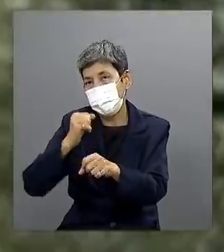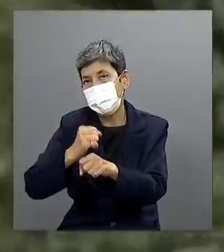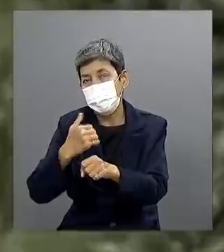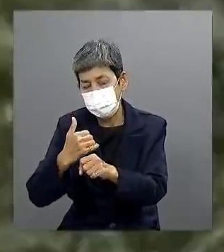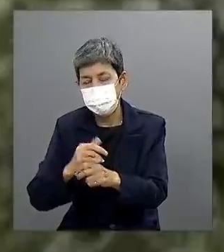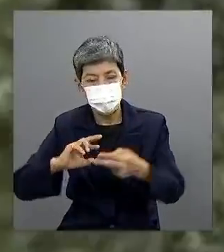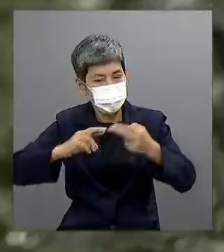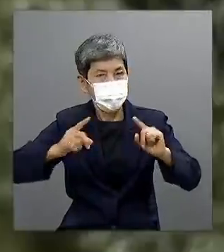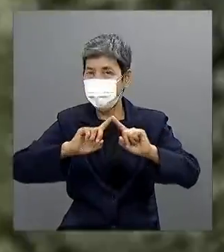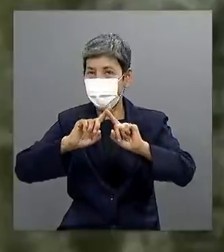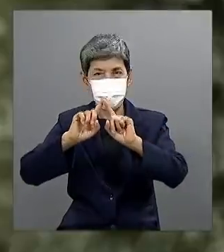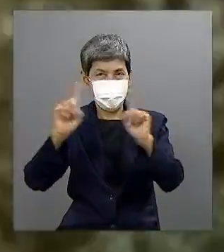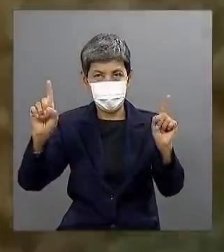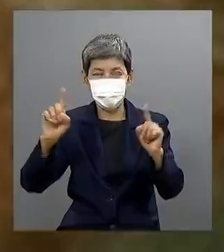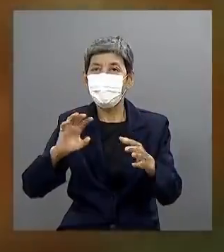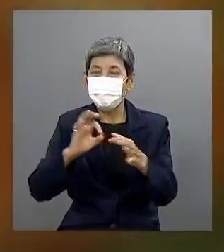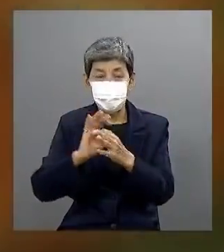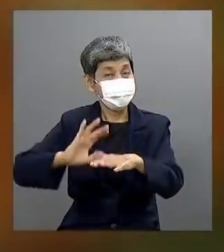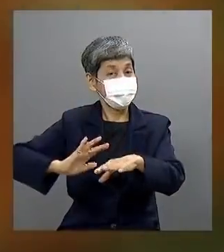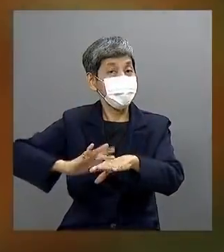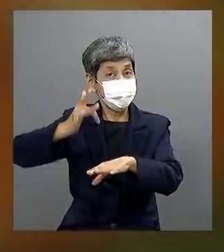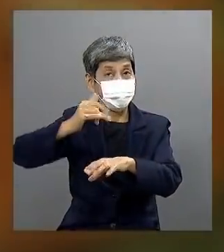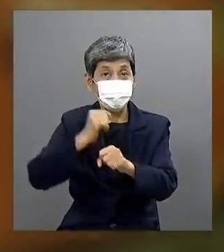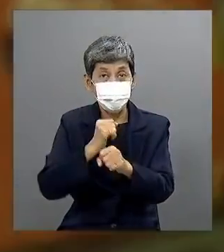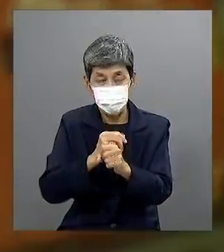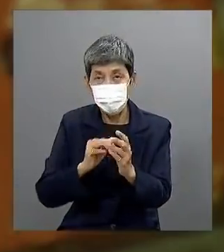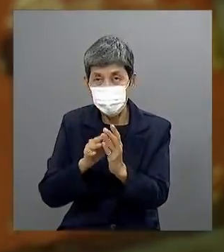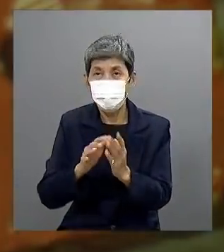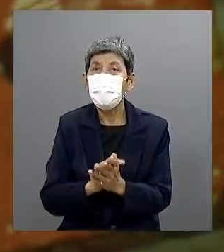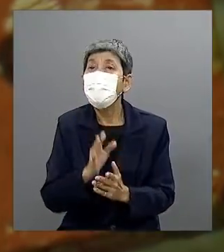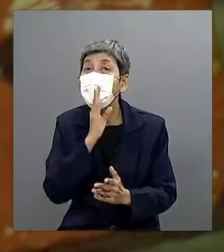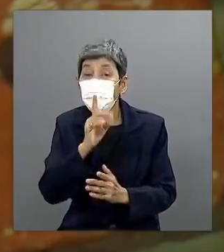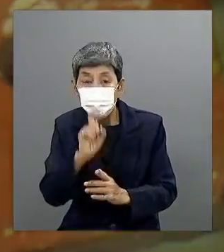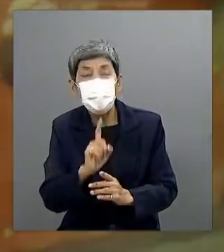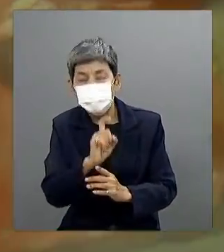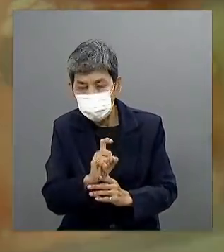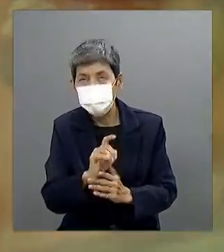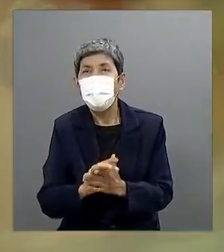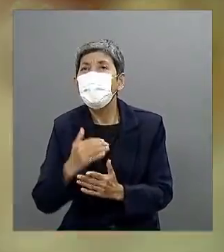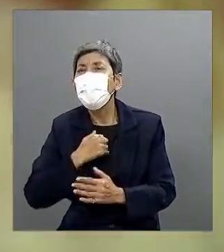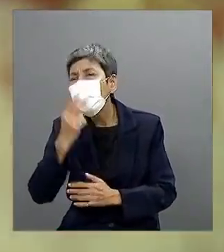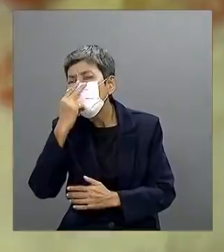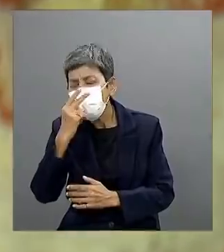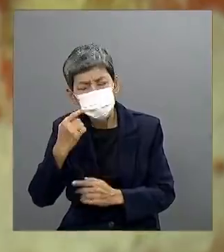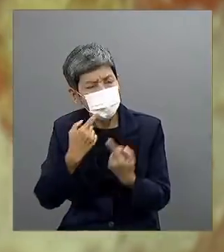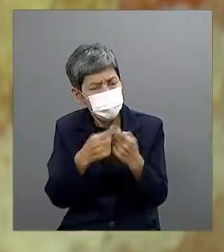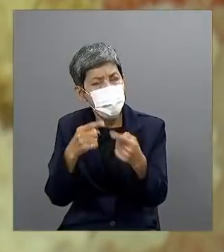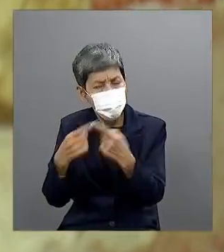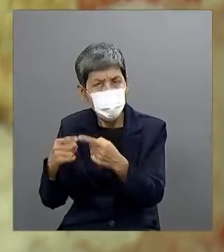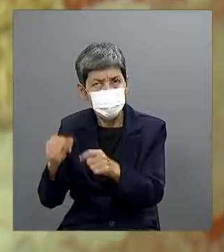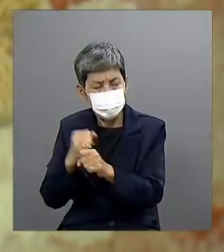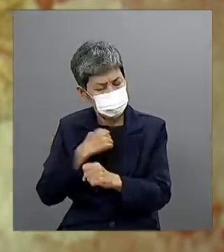ามันได้รับอิทธิพลจากธรรมชาติถ้ามันรอดมันก็จะรอดทั้งหมดแต่ถ้ามันตายก็จะตายทั้งหมดเรามองว่ามันมีความแตกต่างตรงนี้เพราะฉะนั้นเราจึง